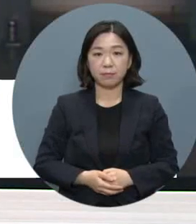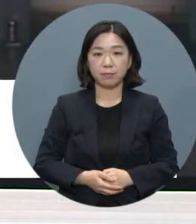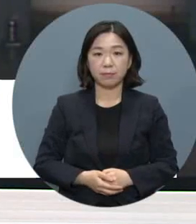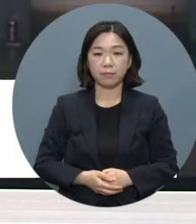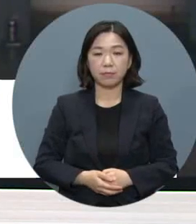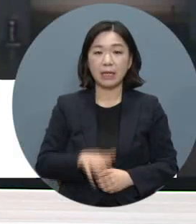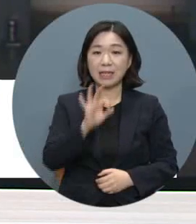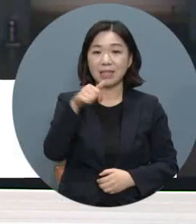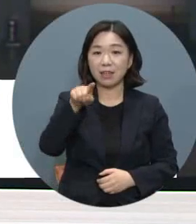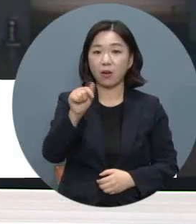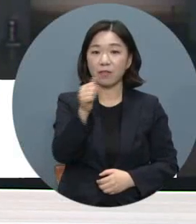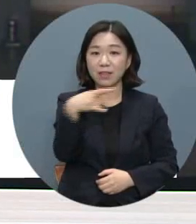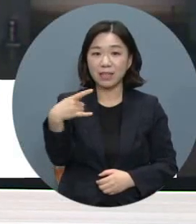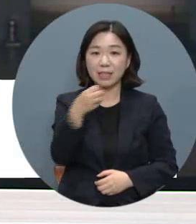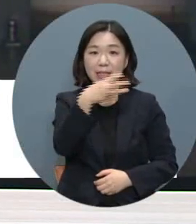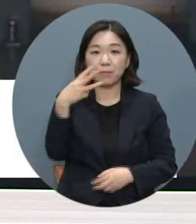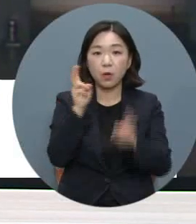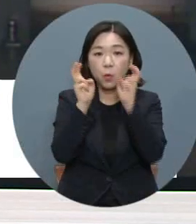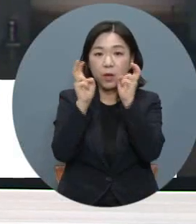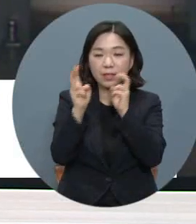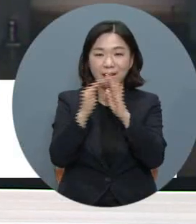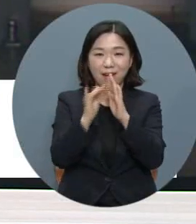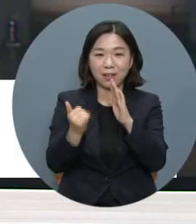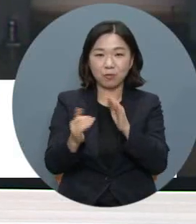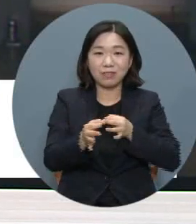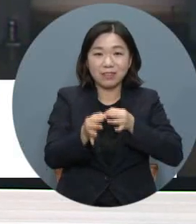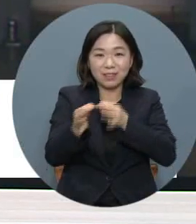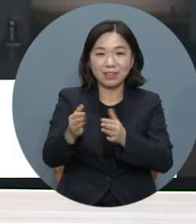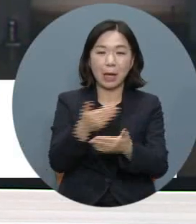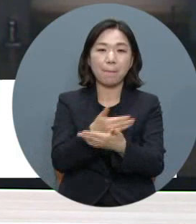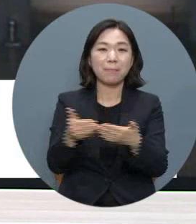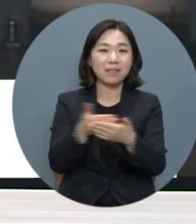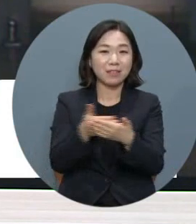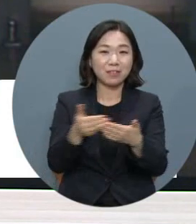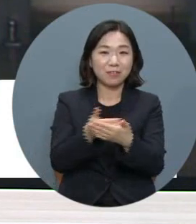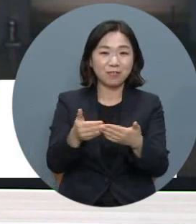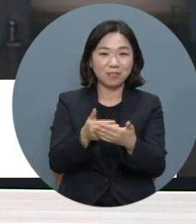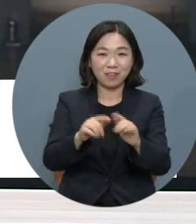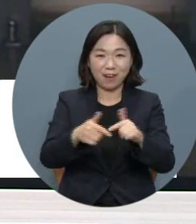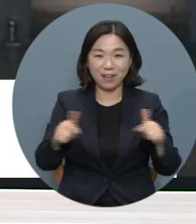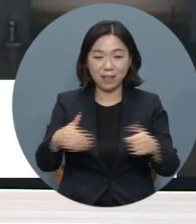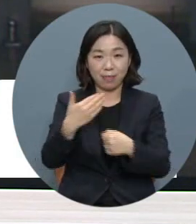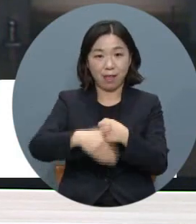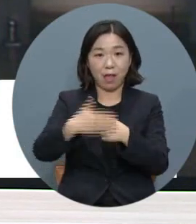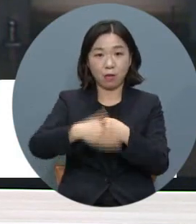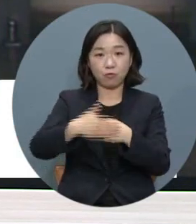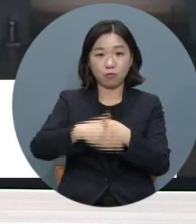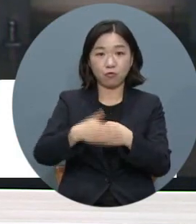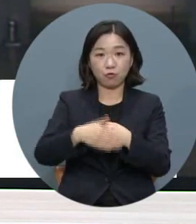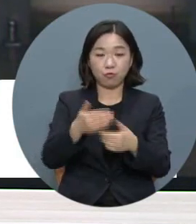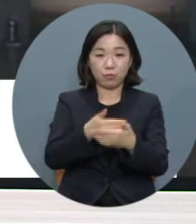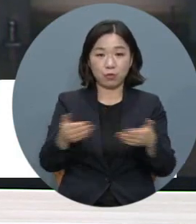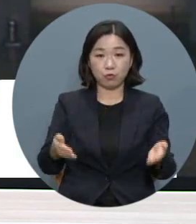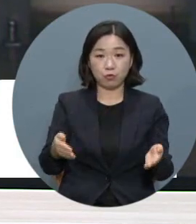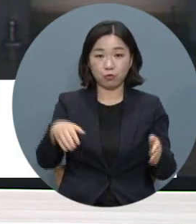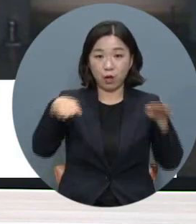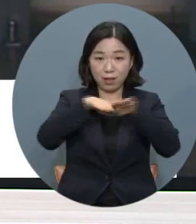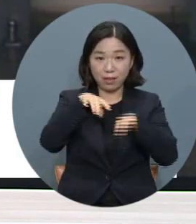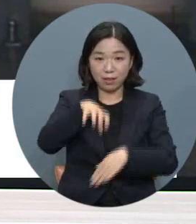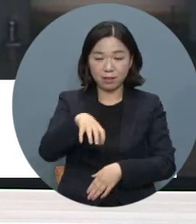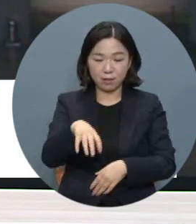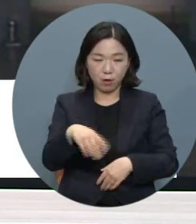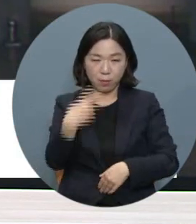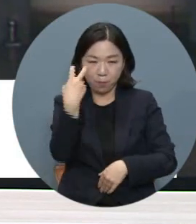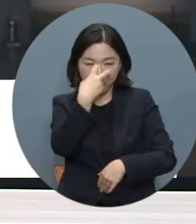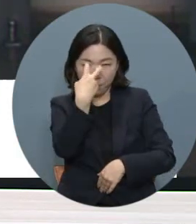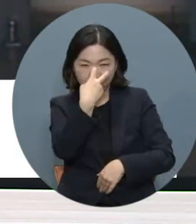고 이건희 삼성그룹 회장 유족이 기증한 미술 작품들, 지금 대구미술관에서 그 상태를 꼼꼼히 살펴보고